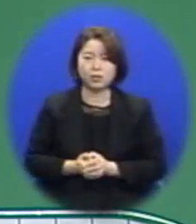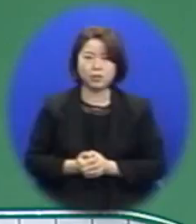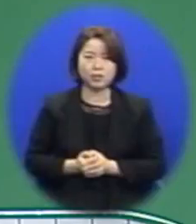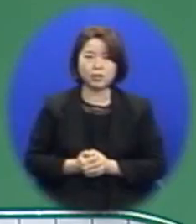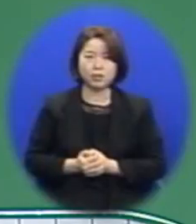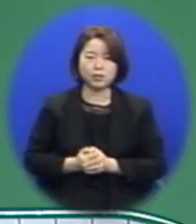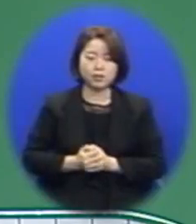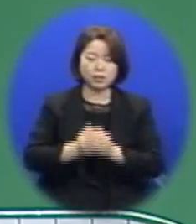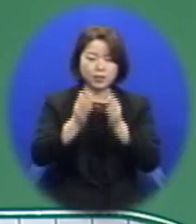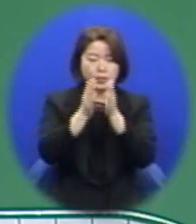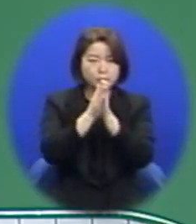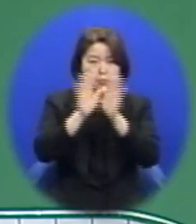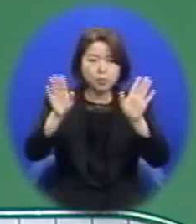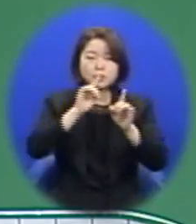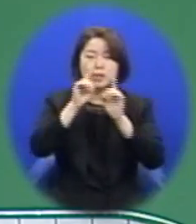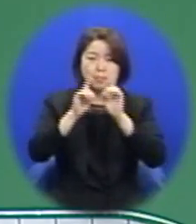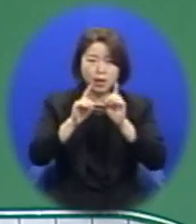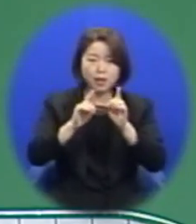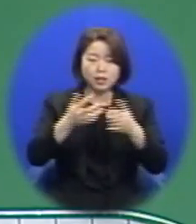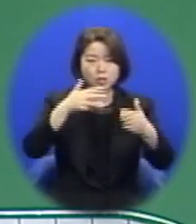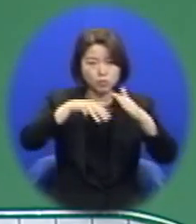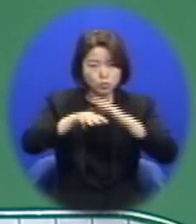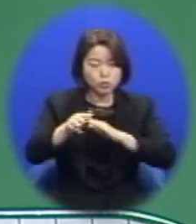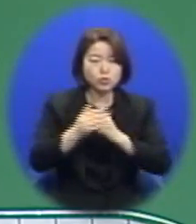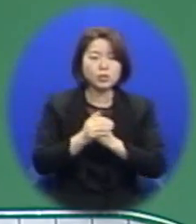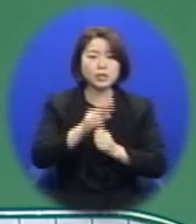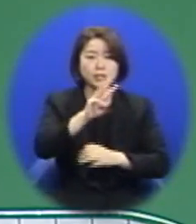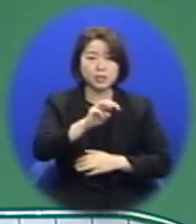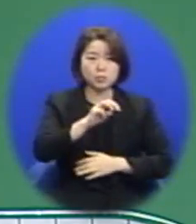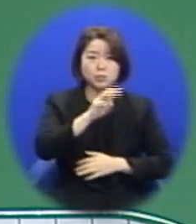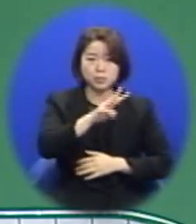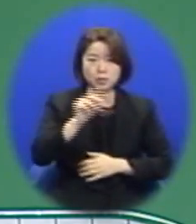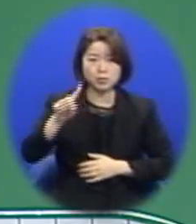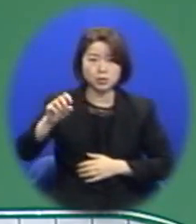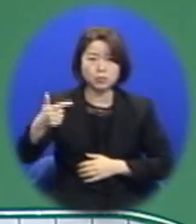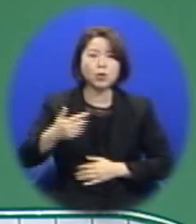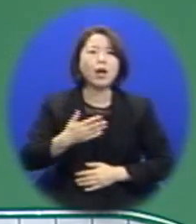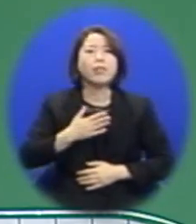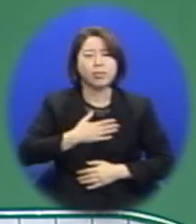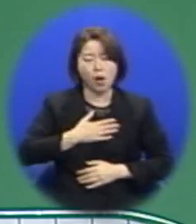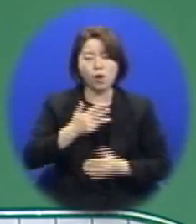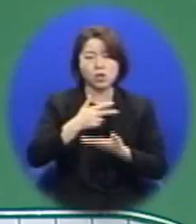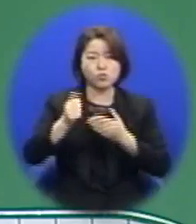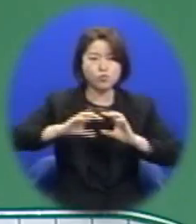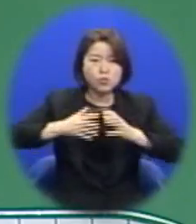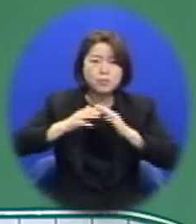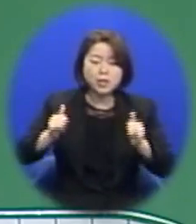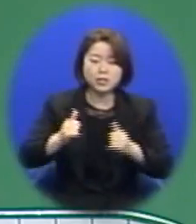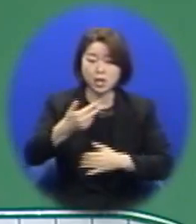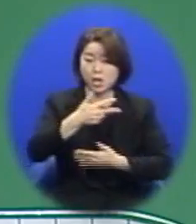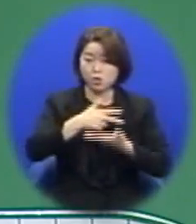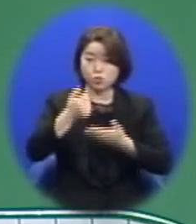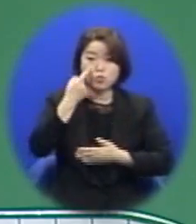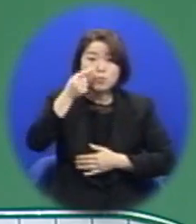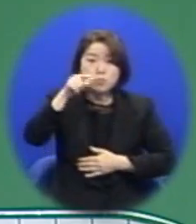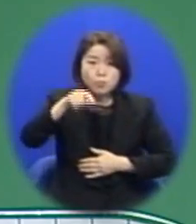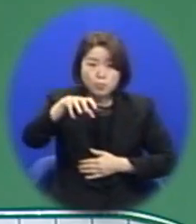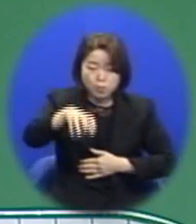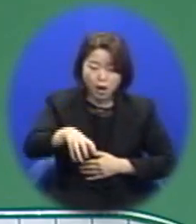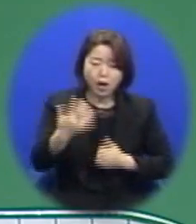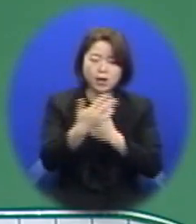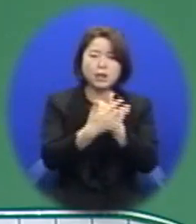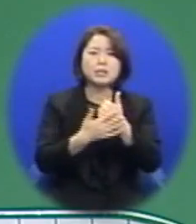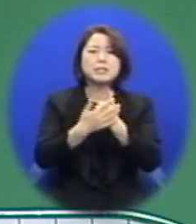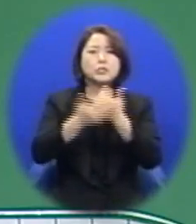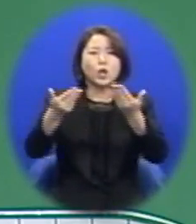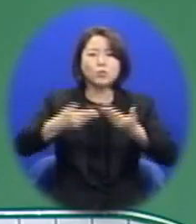그러면서 그가 이렇게 말했어요. 출애굽기 33장 16절. 나와 주의 백성이 주의 목전에 은총을 입은 줄을